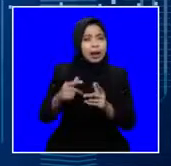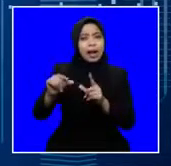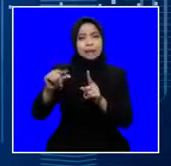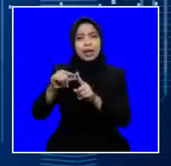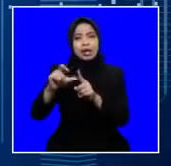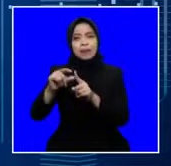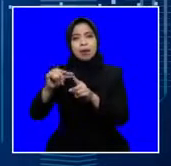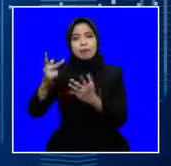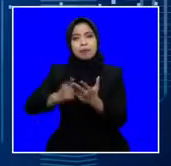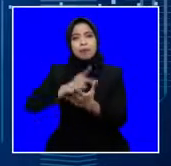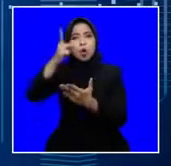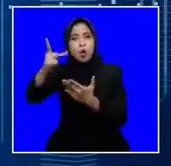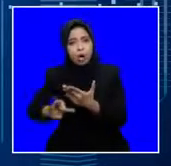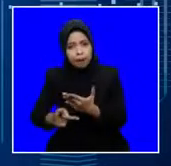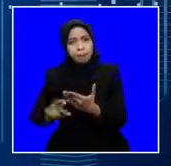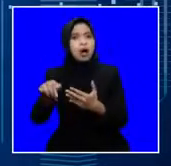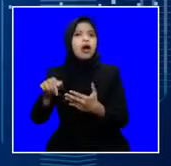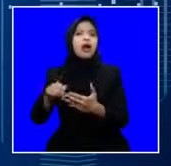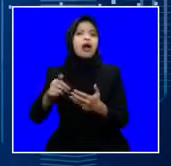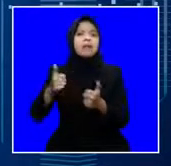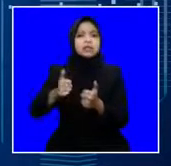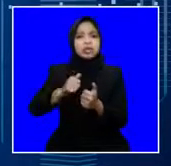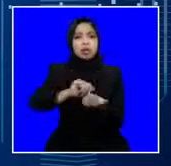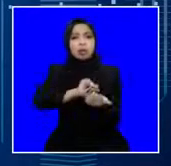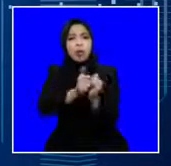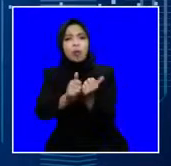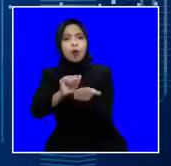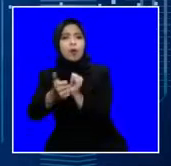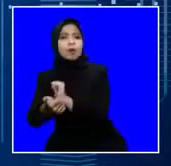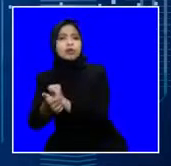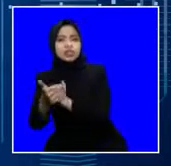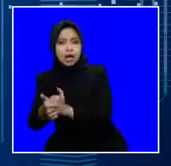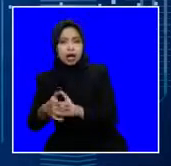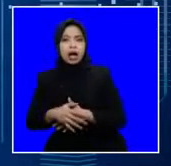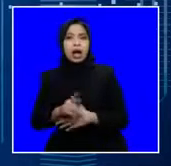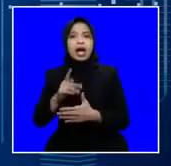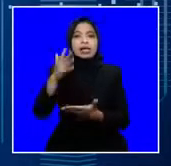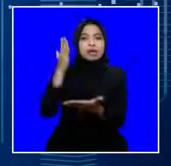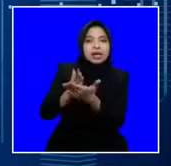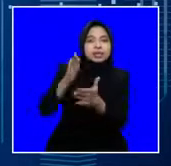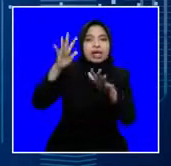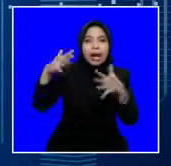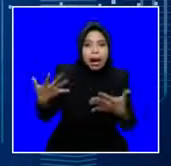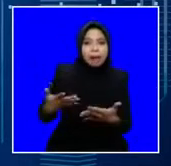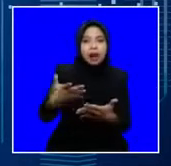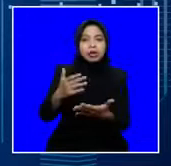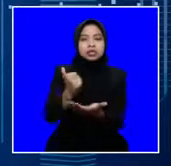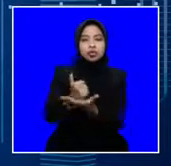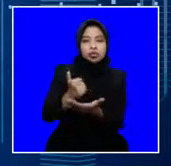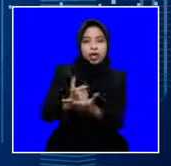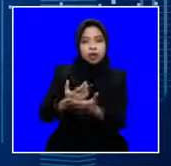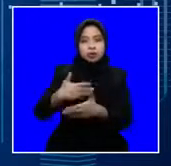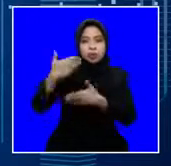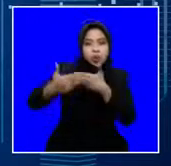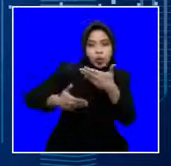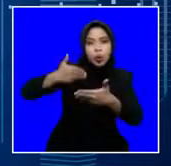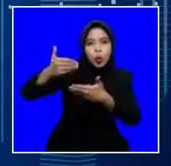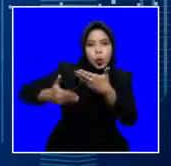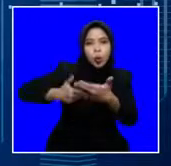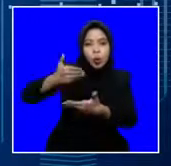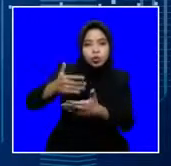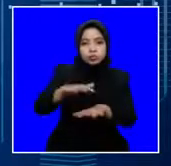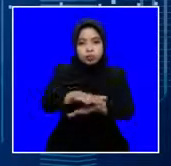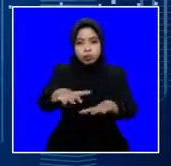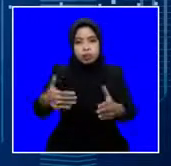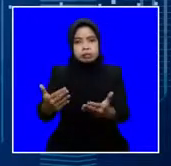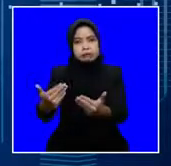LPDP pun juga harus melakukan evolusi. Evolusi untuk memastikan bahwa semakin banyak